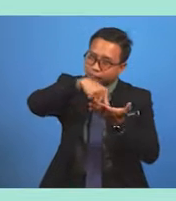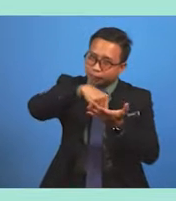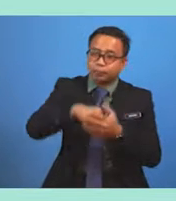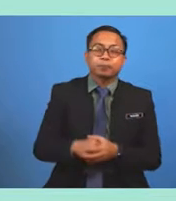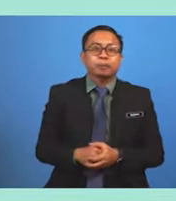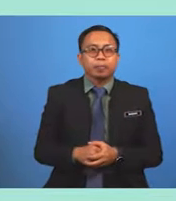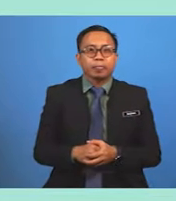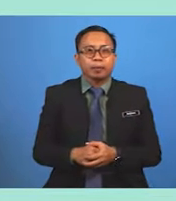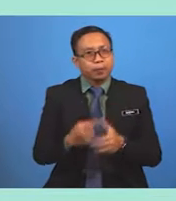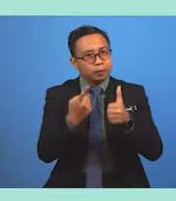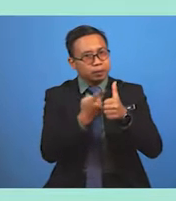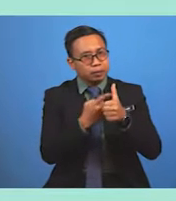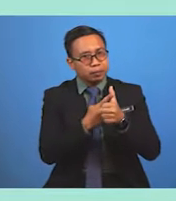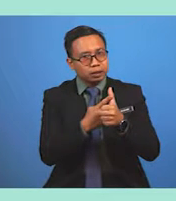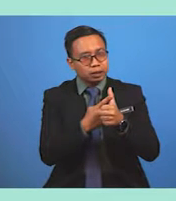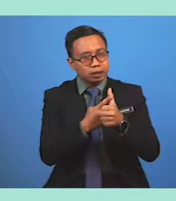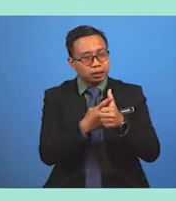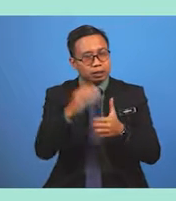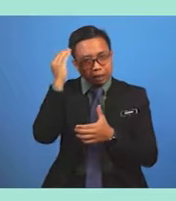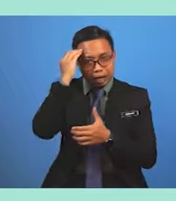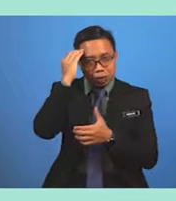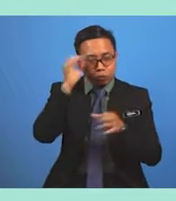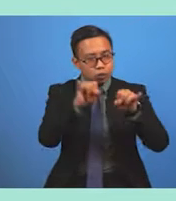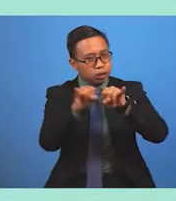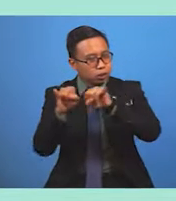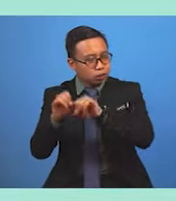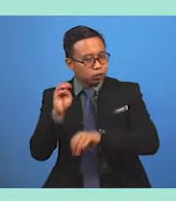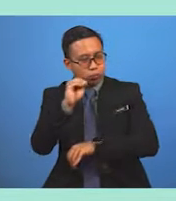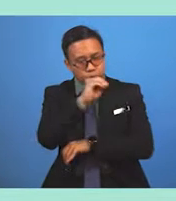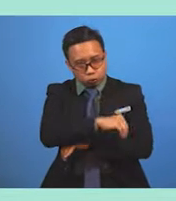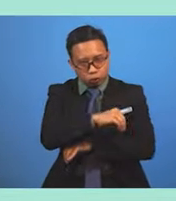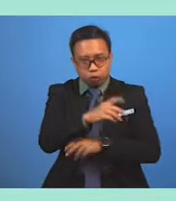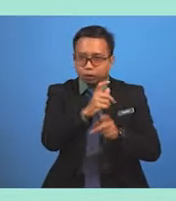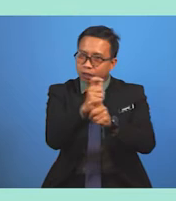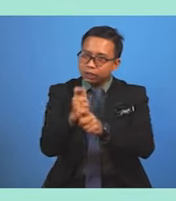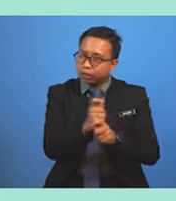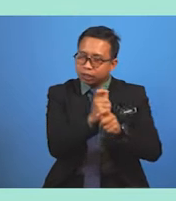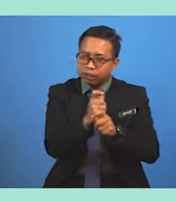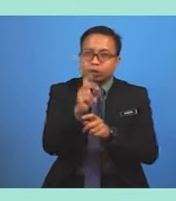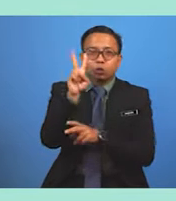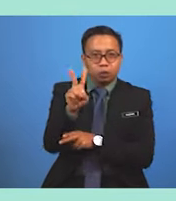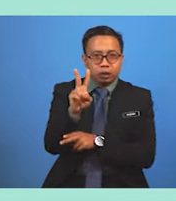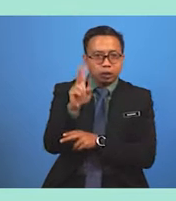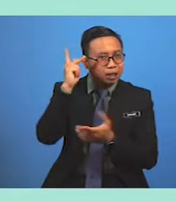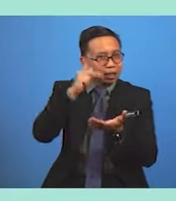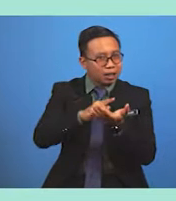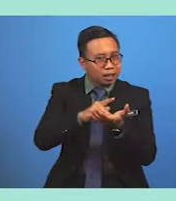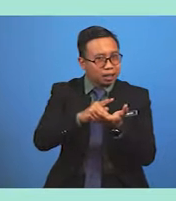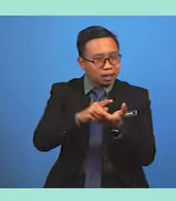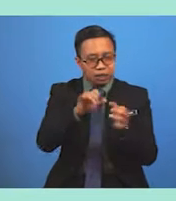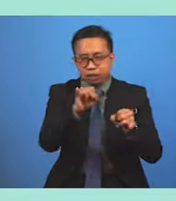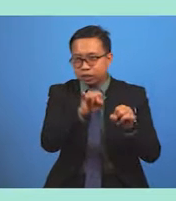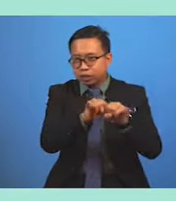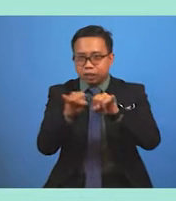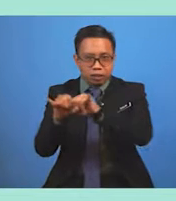iaitu pertama, mengetahui jenis musuh ternakan, Kedua, mengenal pasti jenis